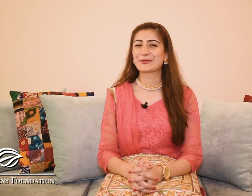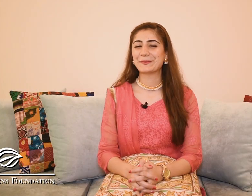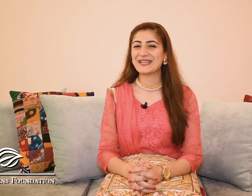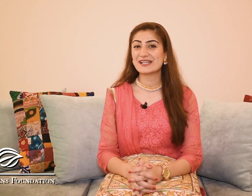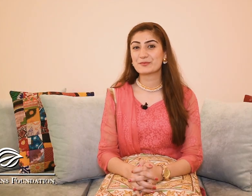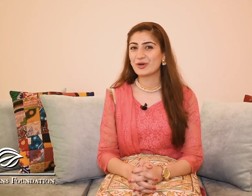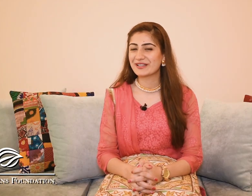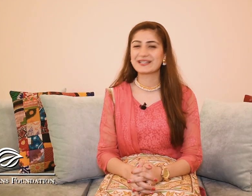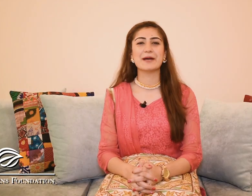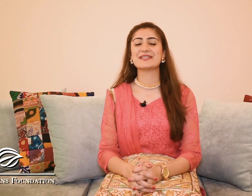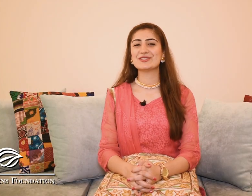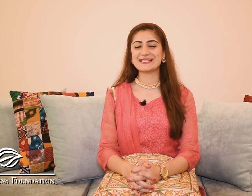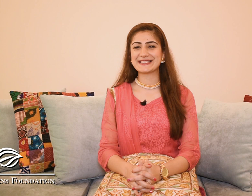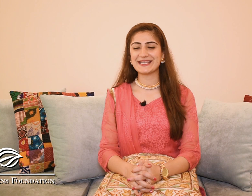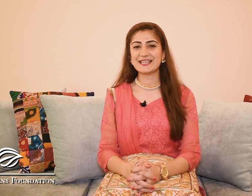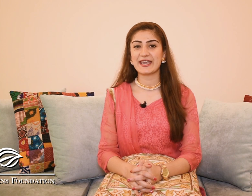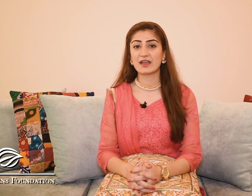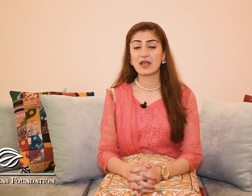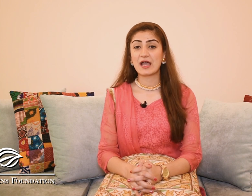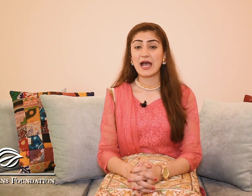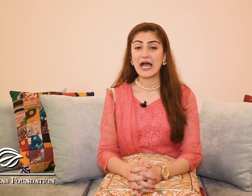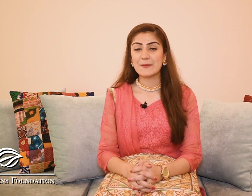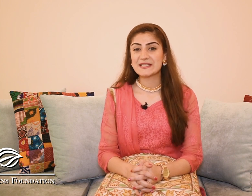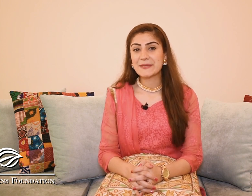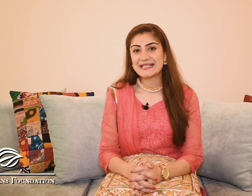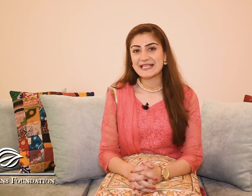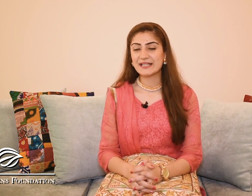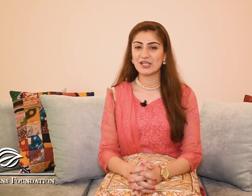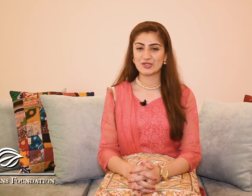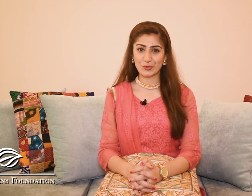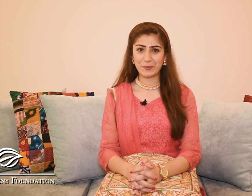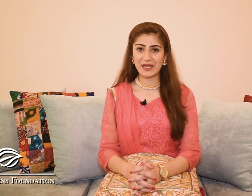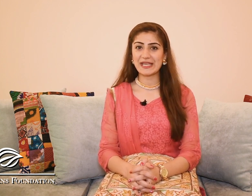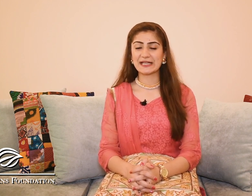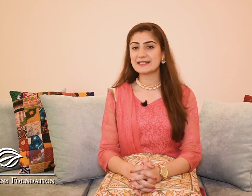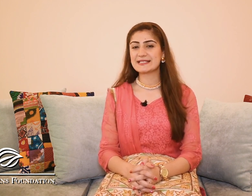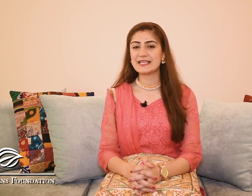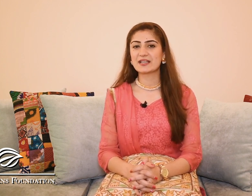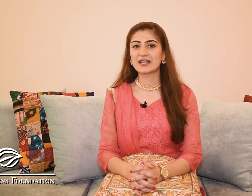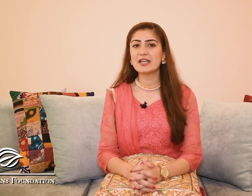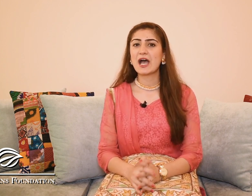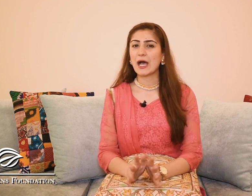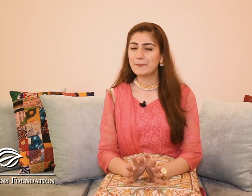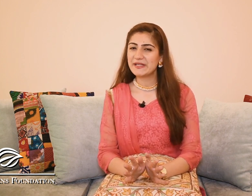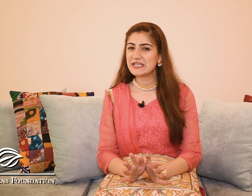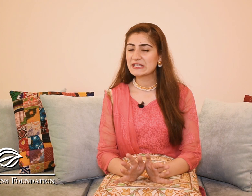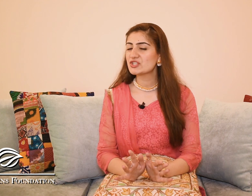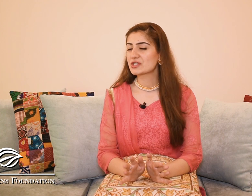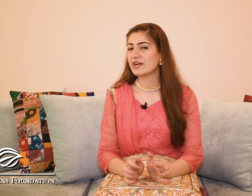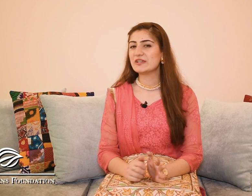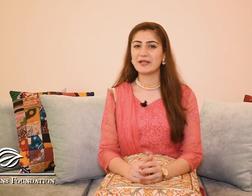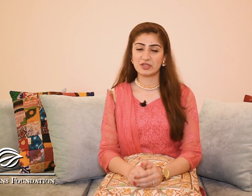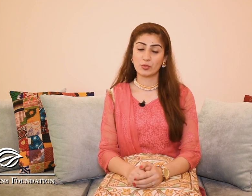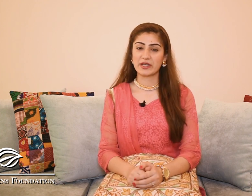ये तो हमने आज बहुत काम की चीज सीखी है. आप सबके साथ इस शो में इंग्लिश सीखकर अब मेरी